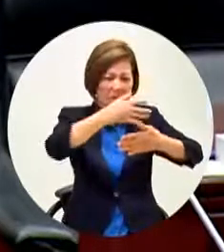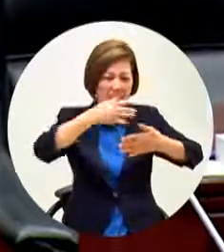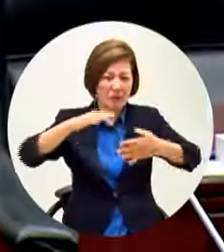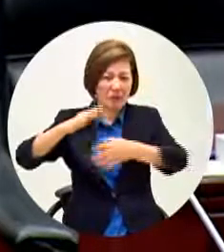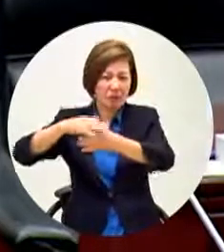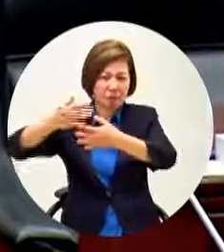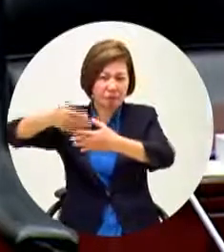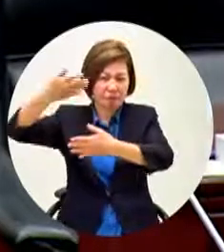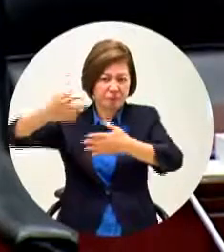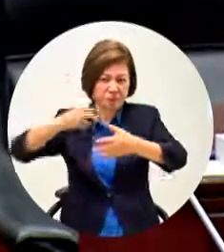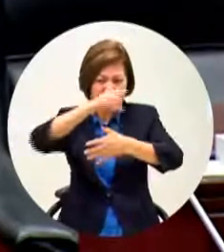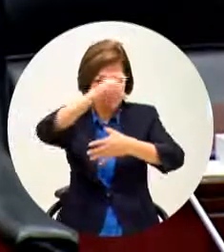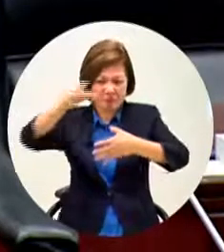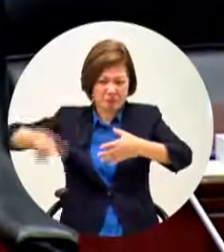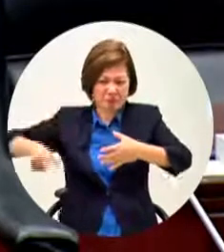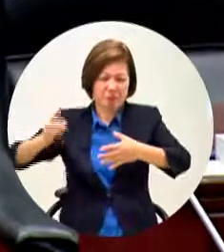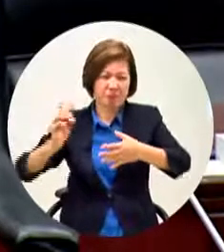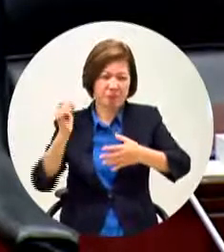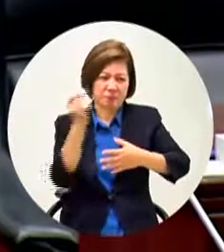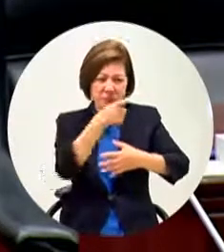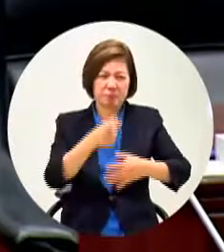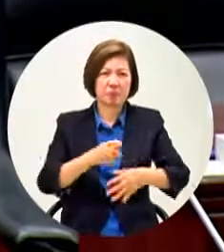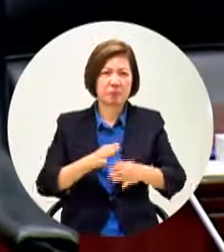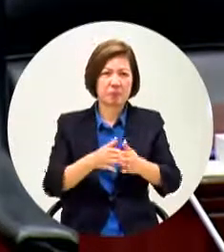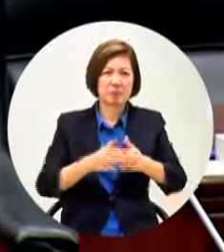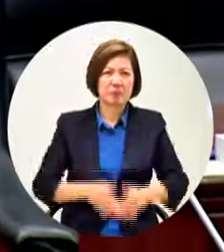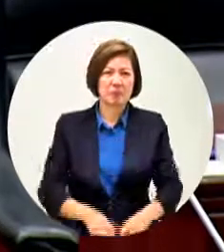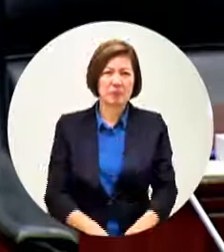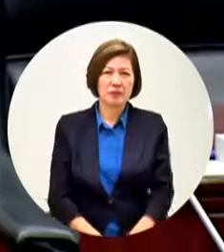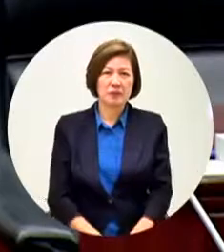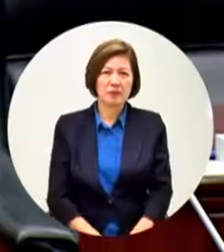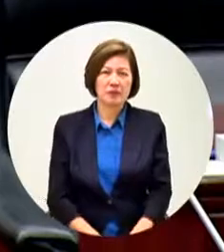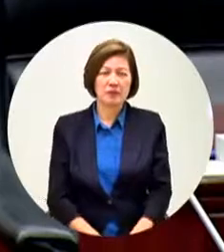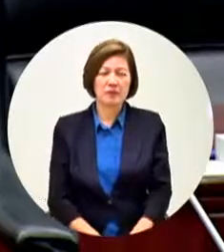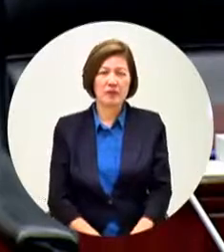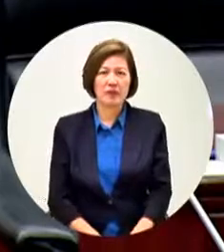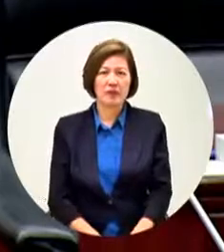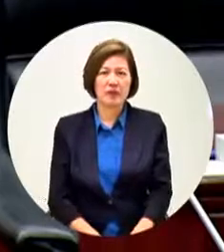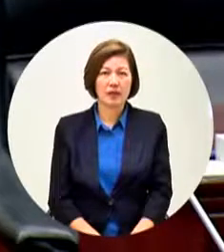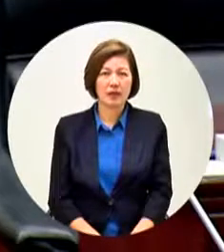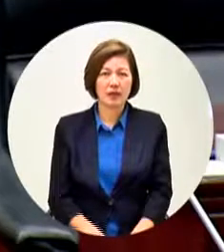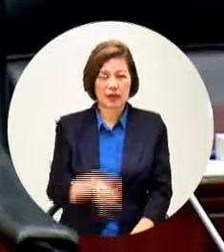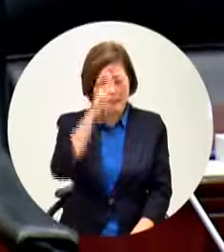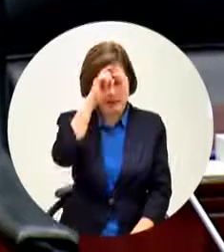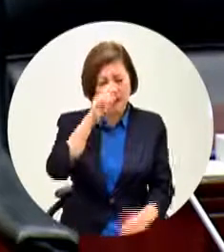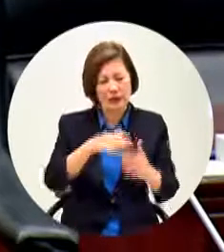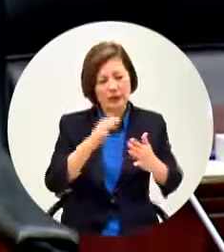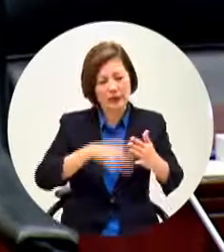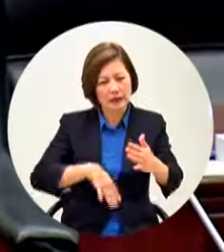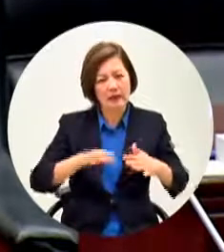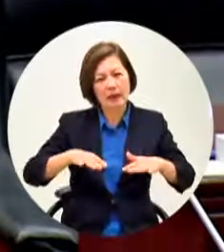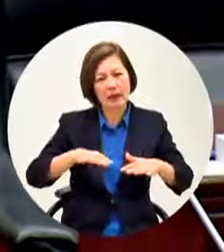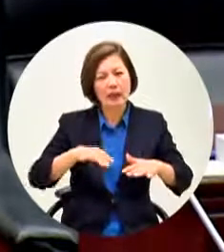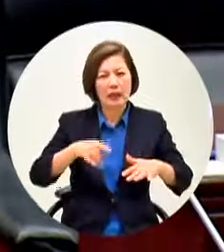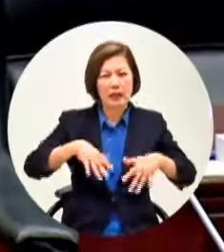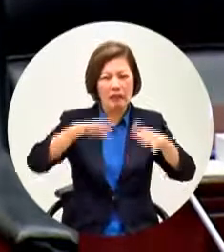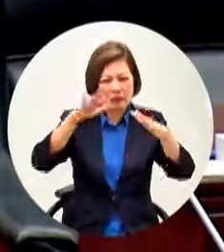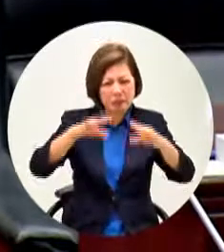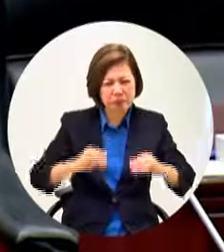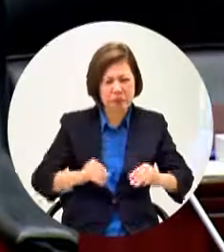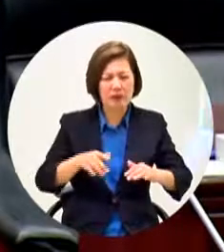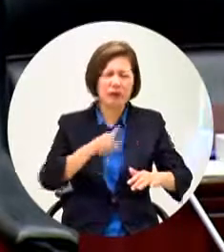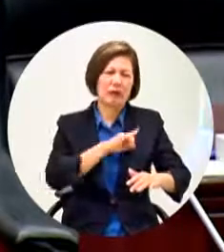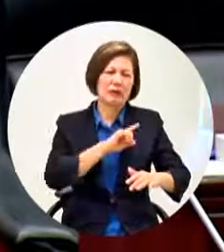即家家户拢用到尾啊，变讲家己哦，就是为着厝内无爱饮水，拢爱迄个装备拢家己爱做个